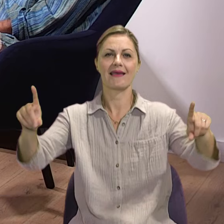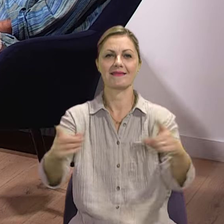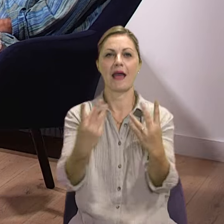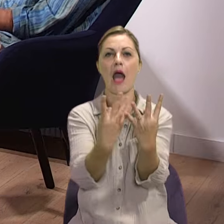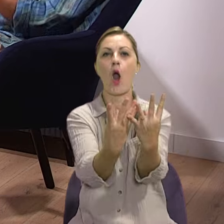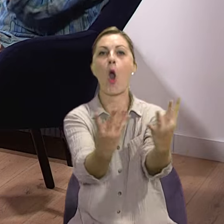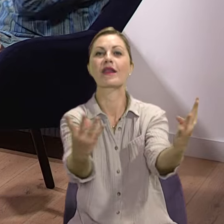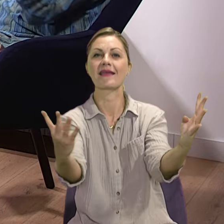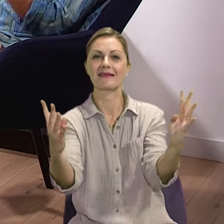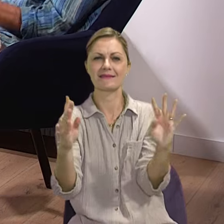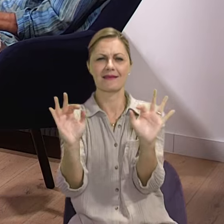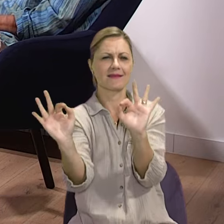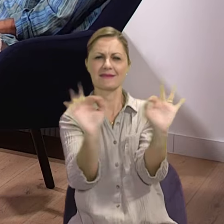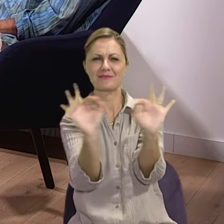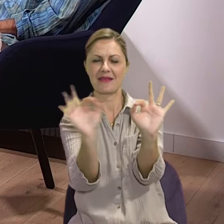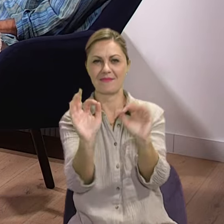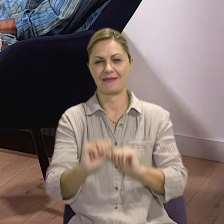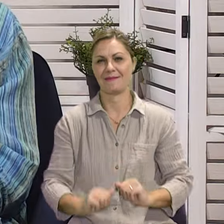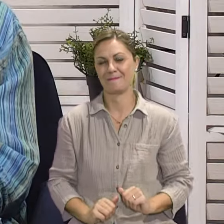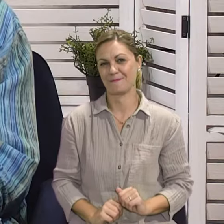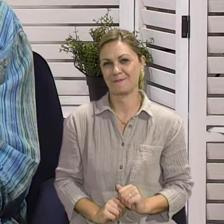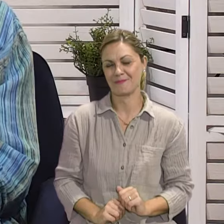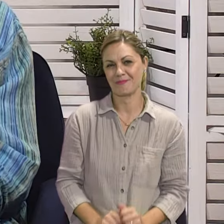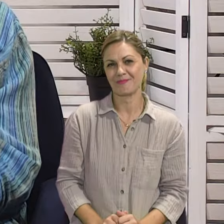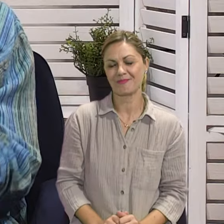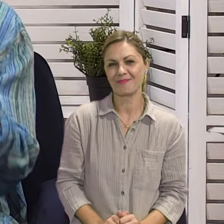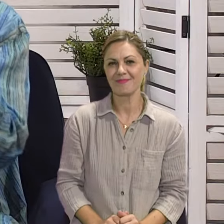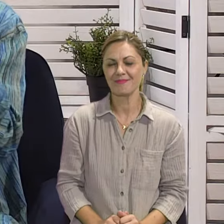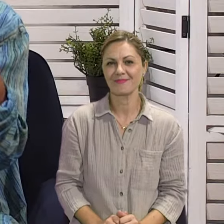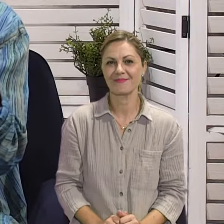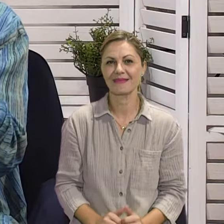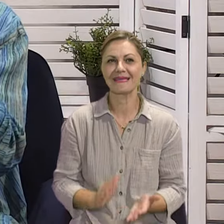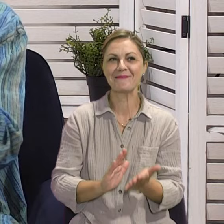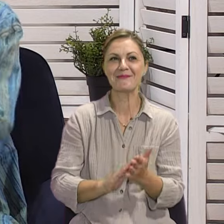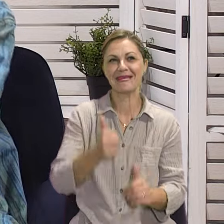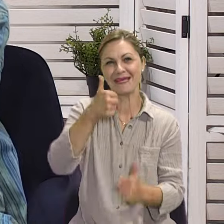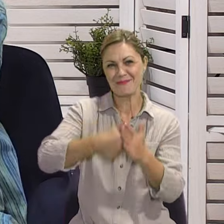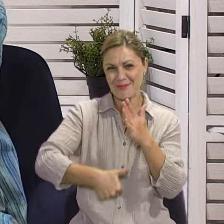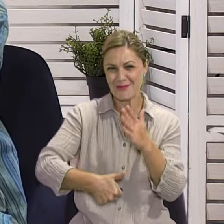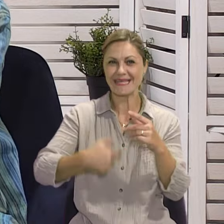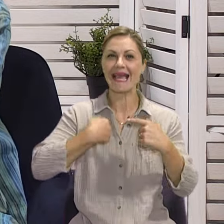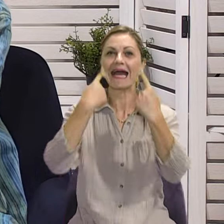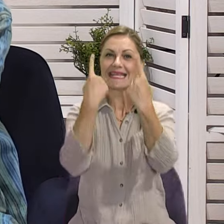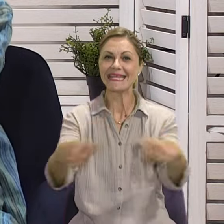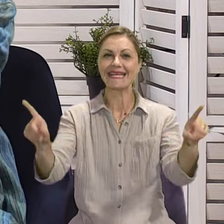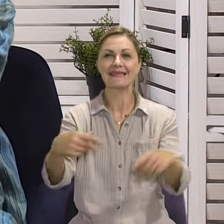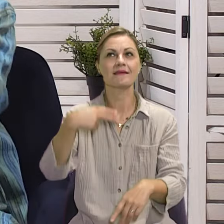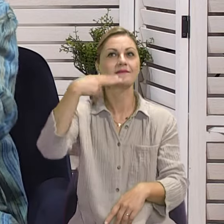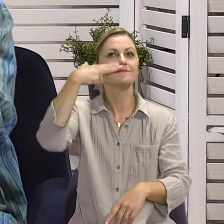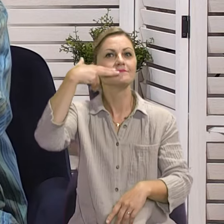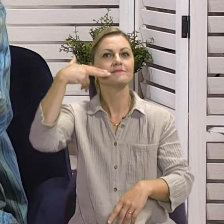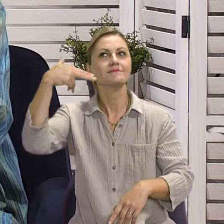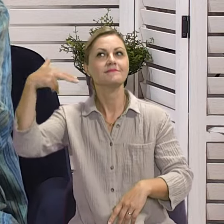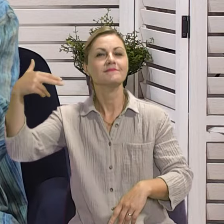to raditi. Bilo je ljeta kad bih dirigirao, pa se čuo se miris pečene janjetine u ona